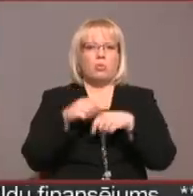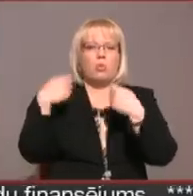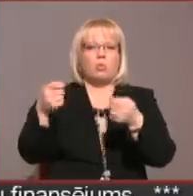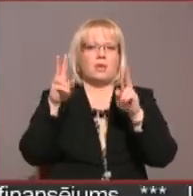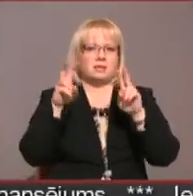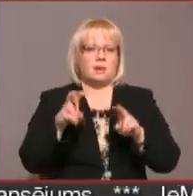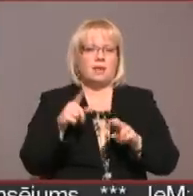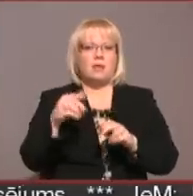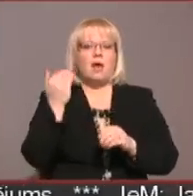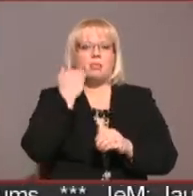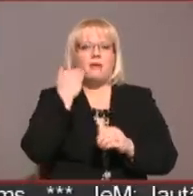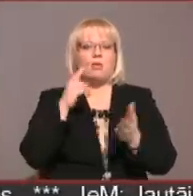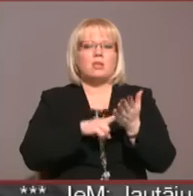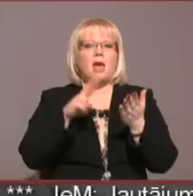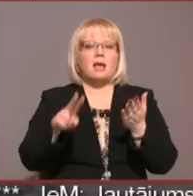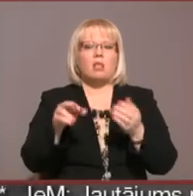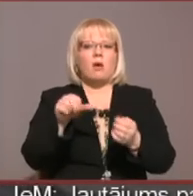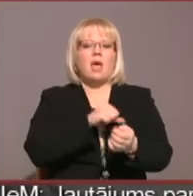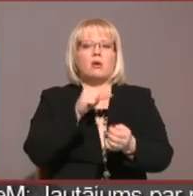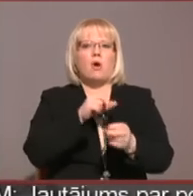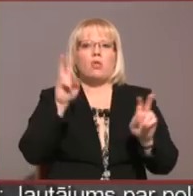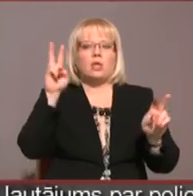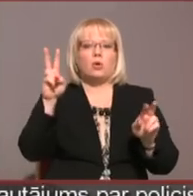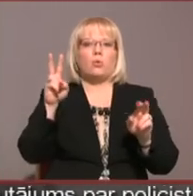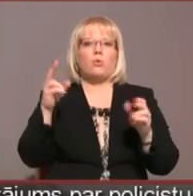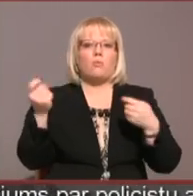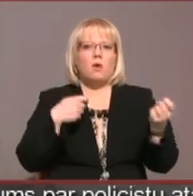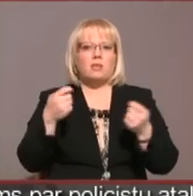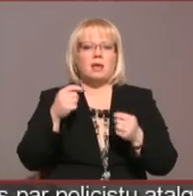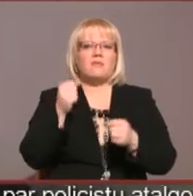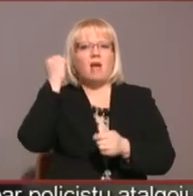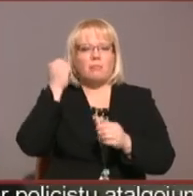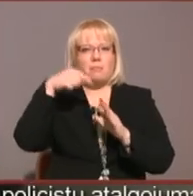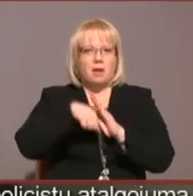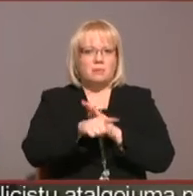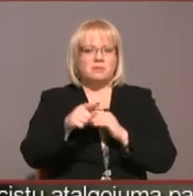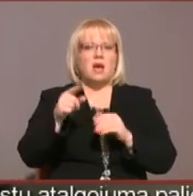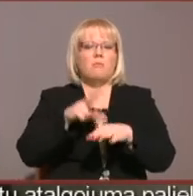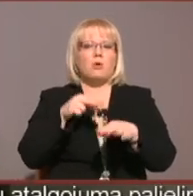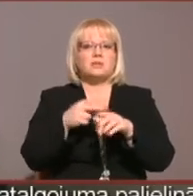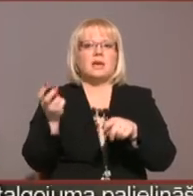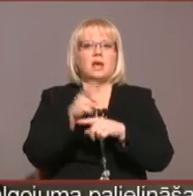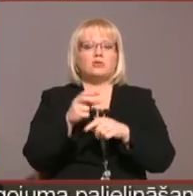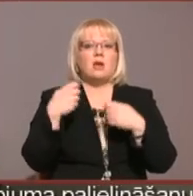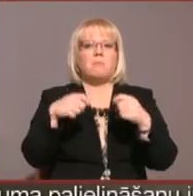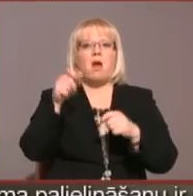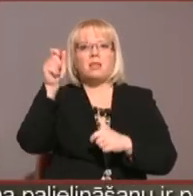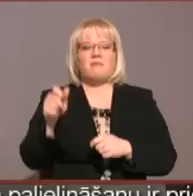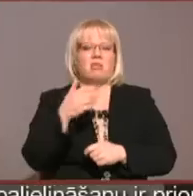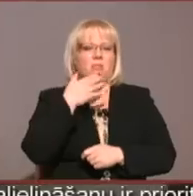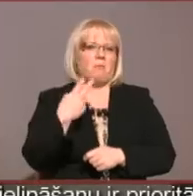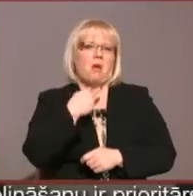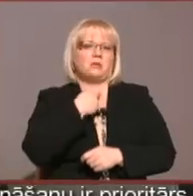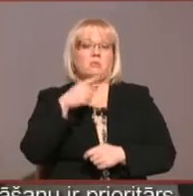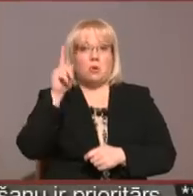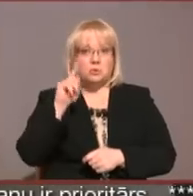Tā dēvēto legālo narkotiku bodīte Valmiera atrodas kādu sēkas pagrabstāvā. Policijas ierašanās pārdevējai nav nekāds pārsteigums,